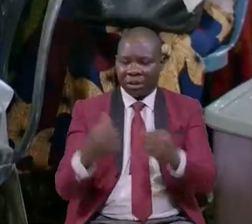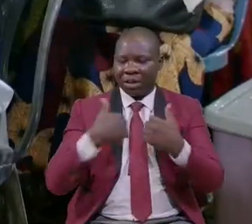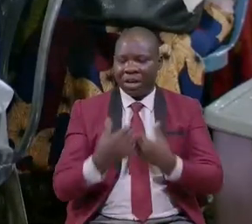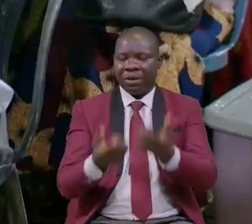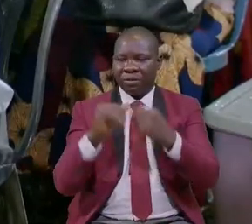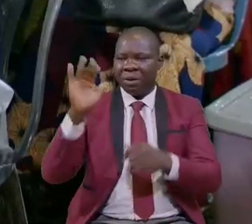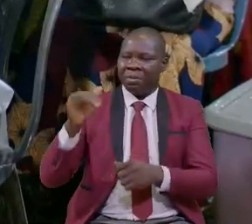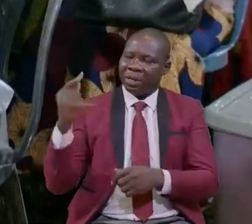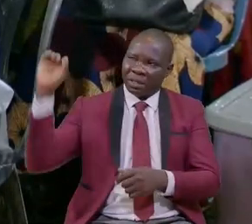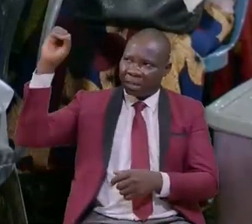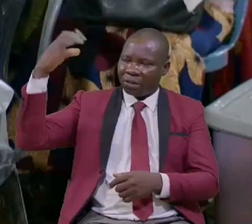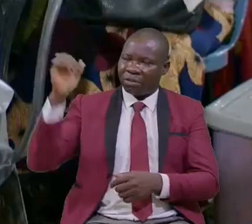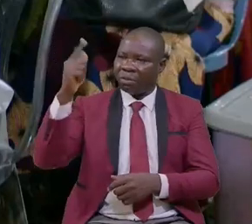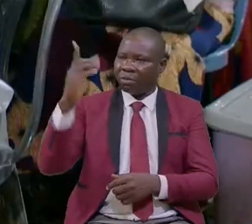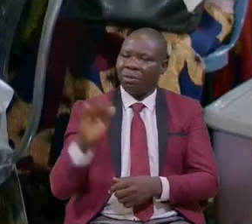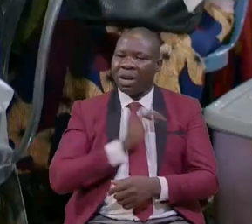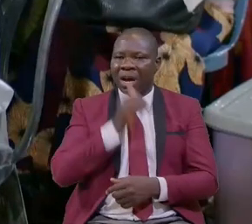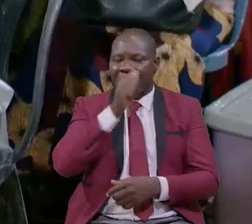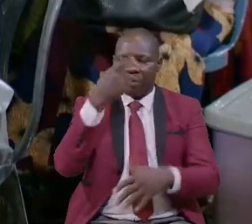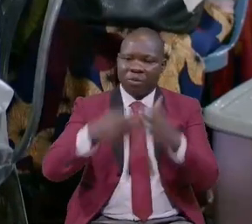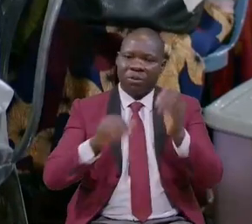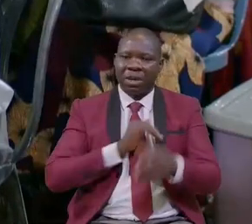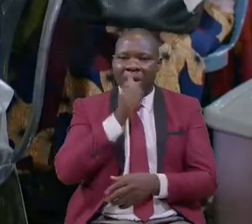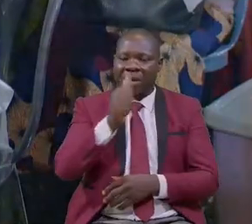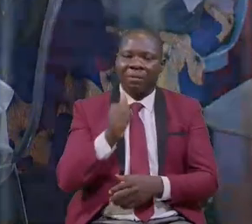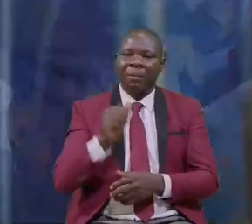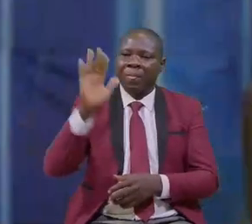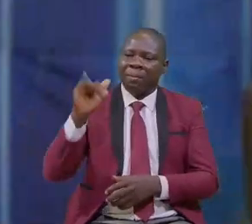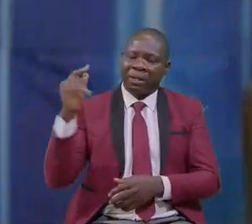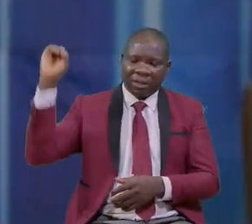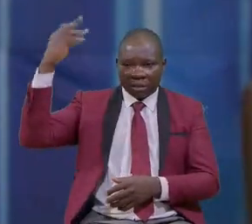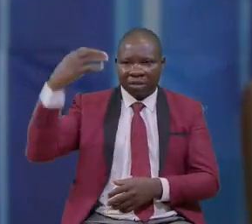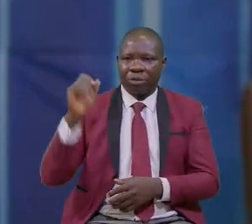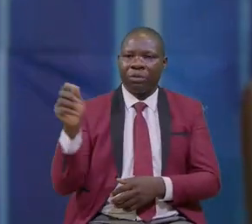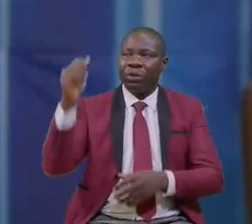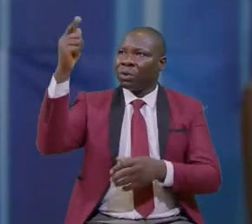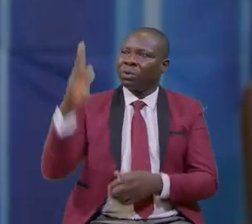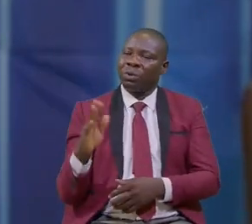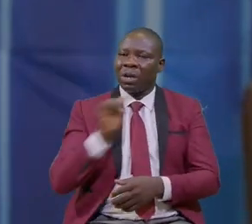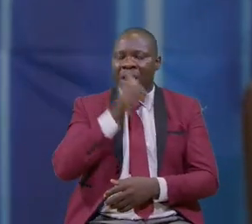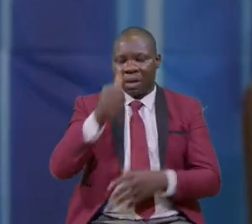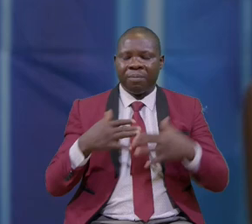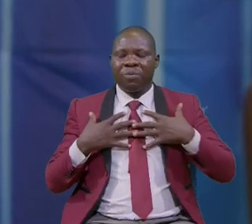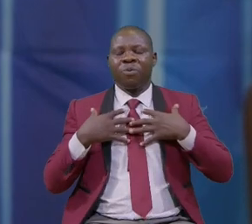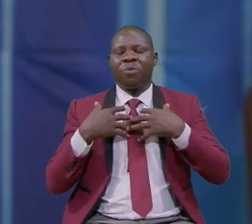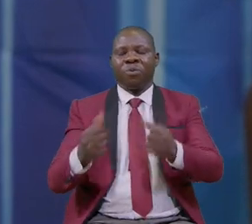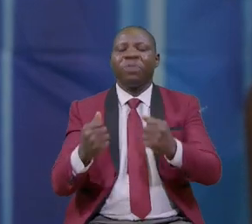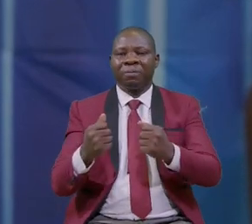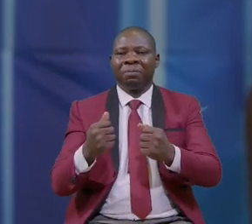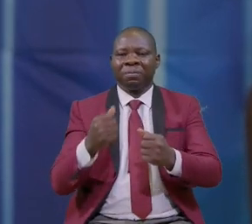Dieu, je suis ce que je suis. Par la grâce de Dieu, je suis bien portant.